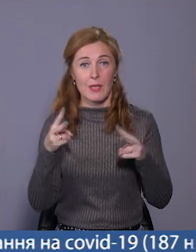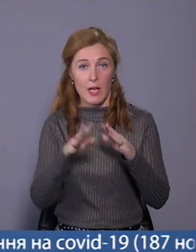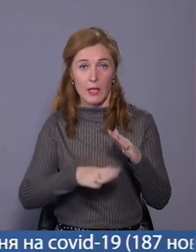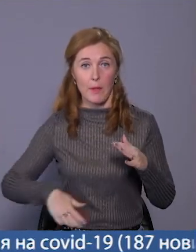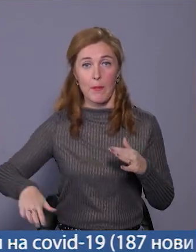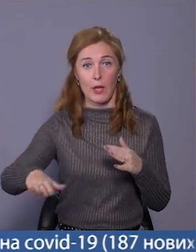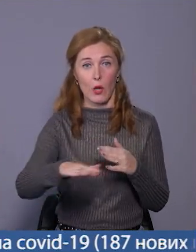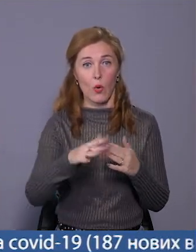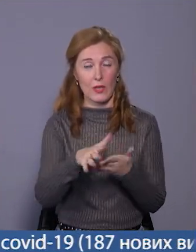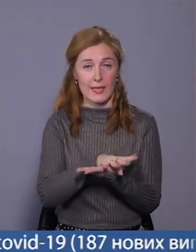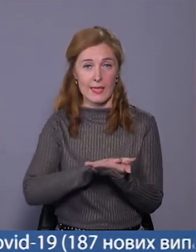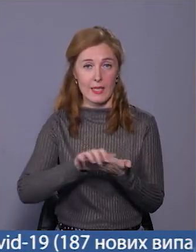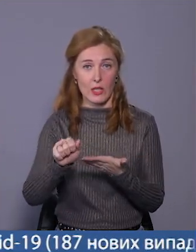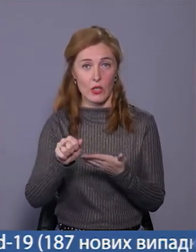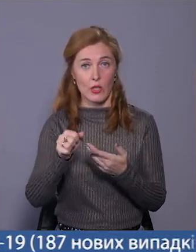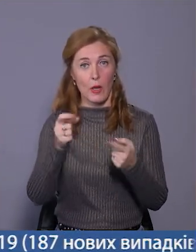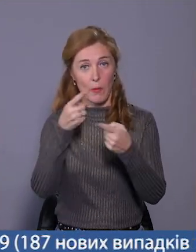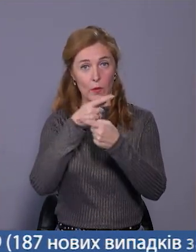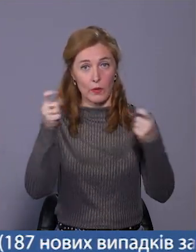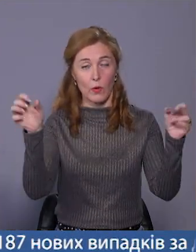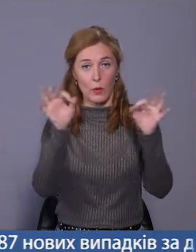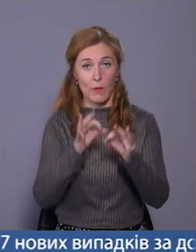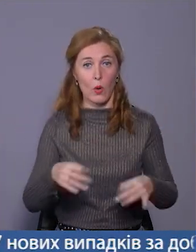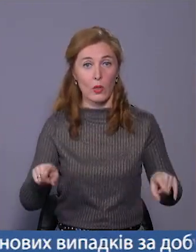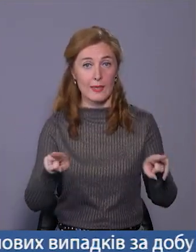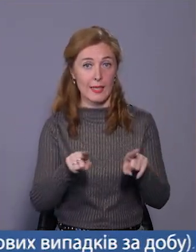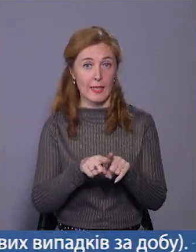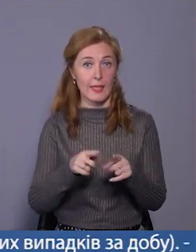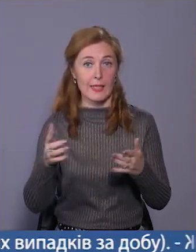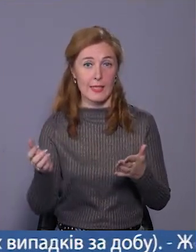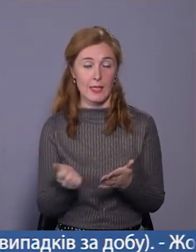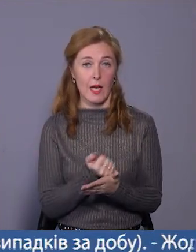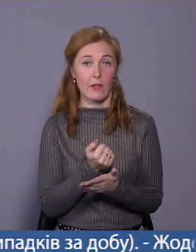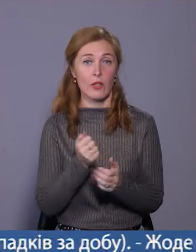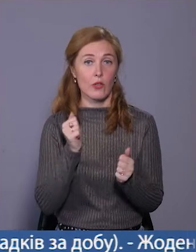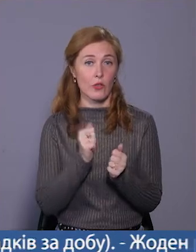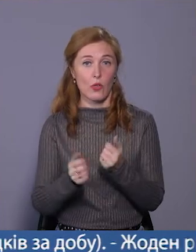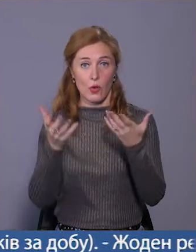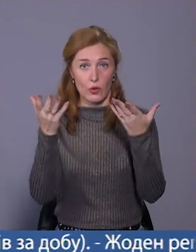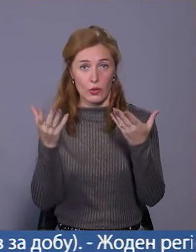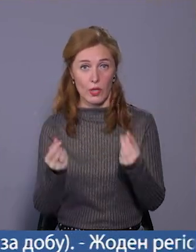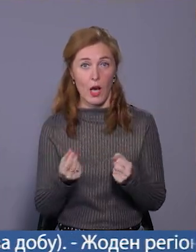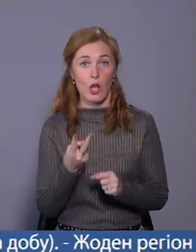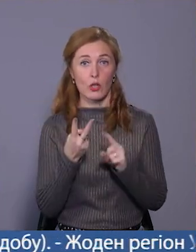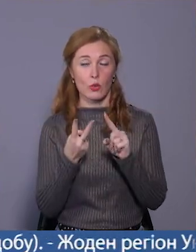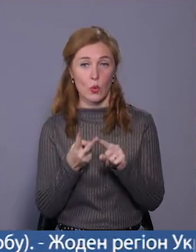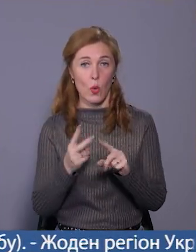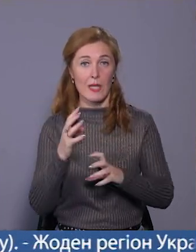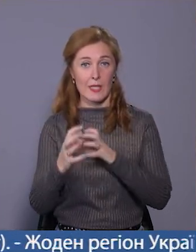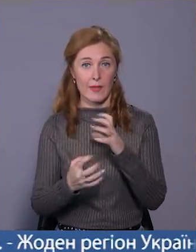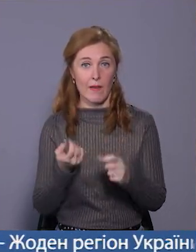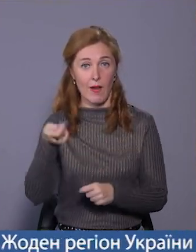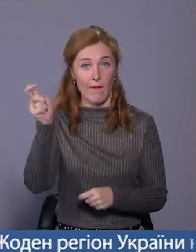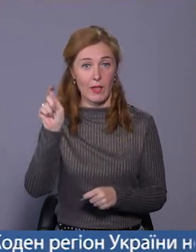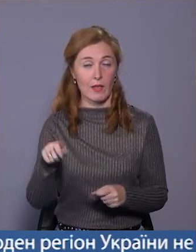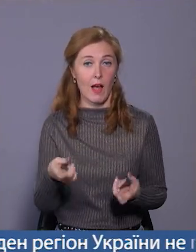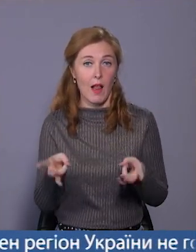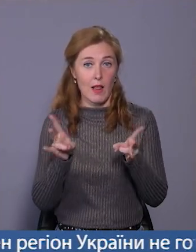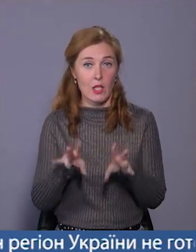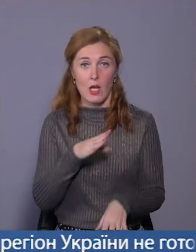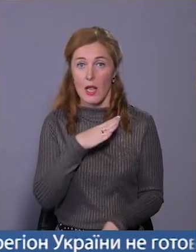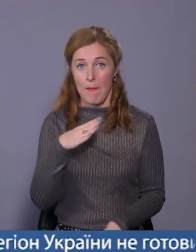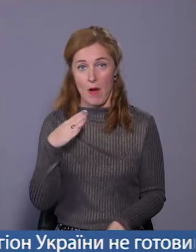Старокостянтинова, і знищили. Повідомлення про такі знахідки надходять до рятувальників чи не щодня. Друга світова війна лишила після себе багато.